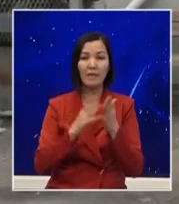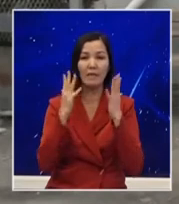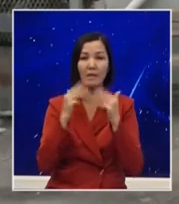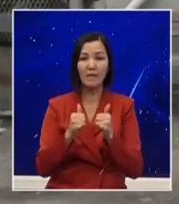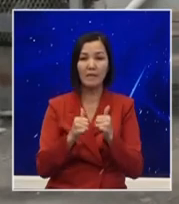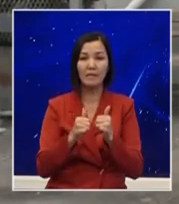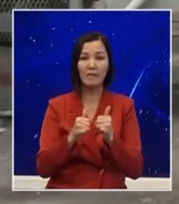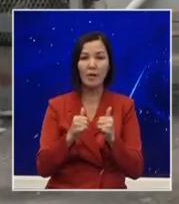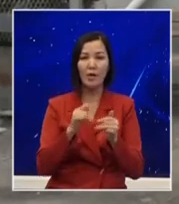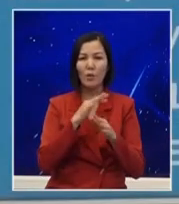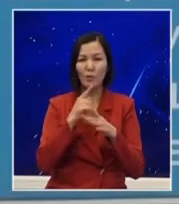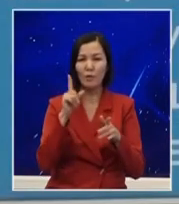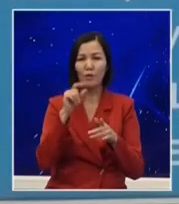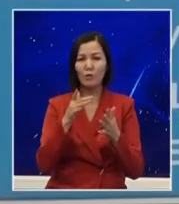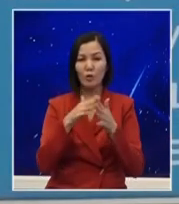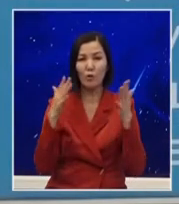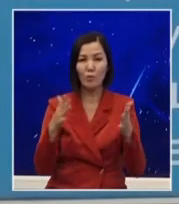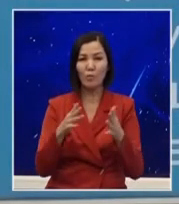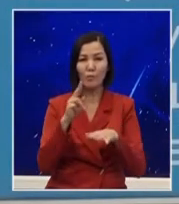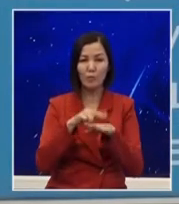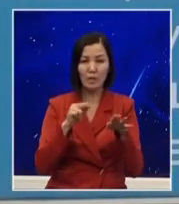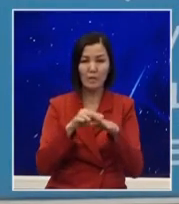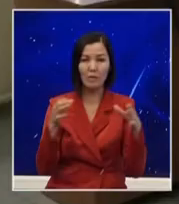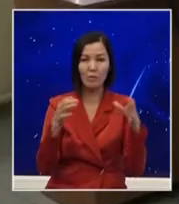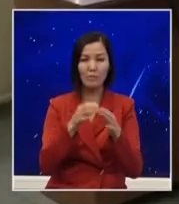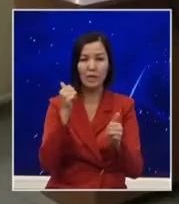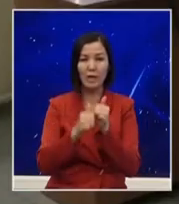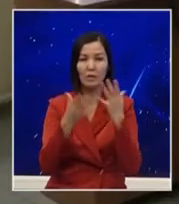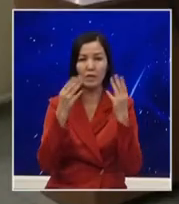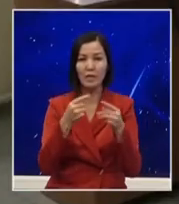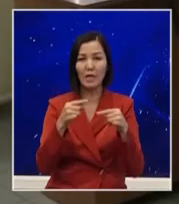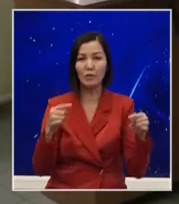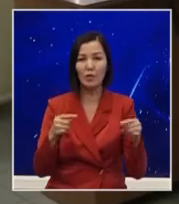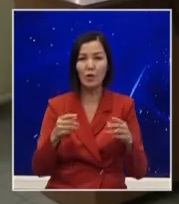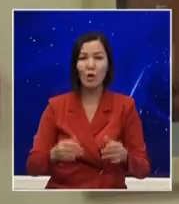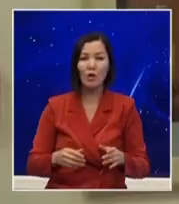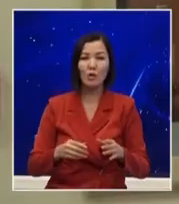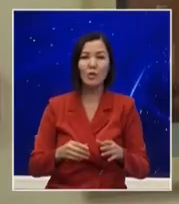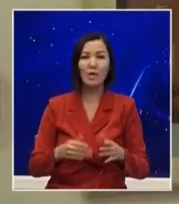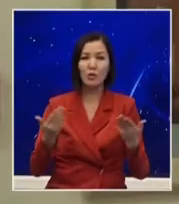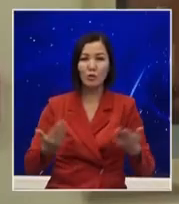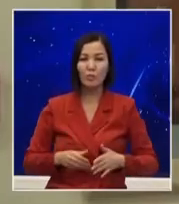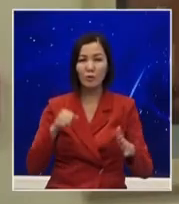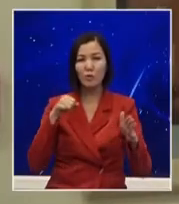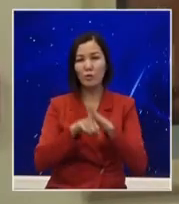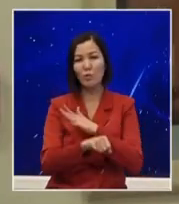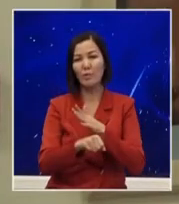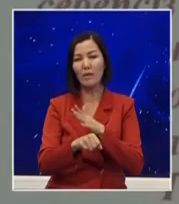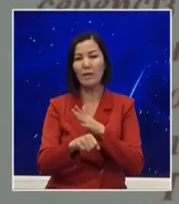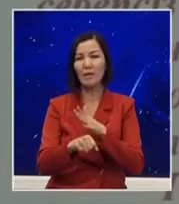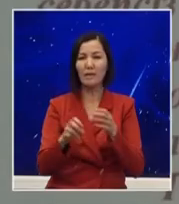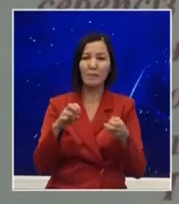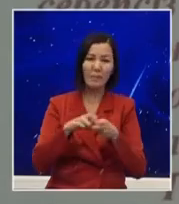саны неше жүзге жетеді. Әрі учаскелік полиция бөлімшесіне күн сайын әр түрлі тұрмыстық зорлық зомбылыққа қатысты